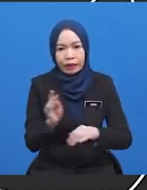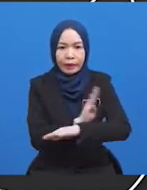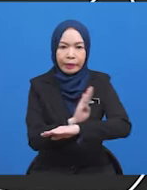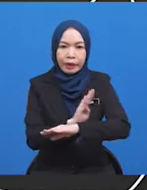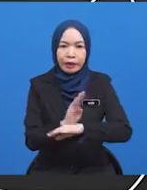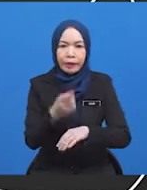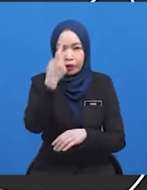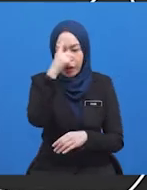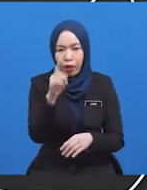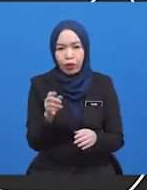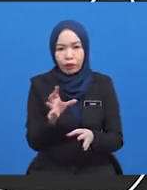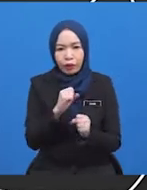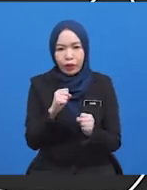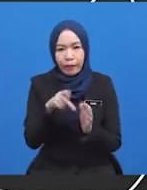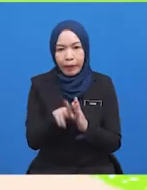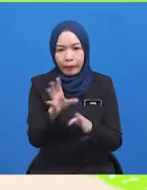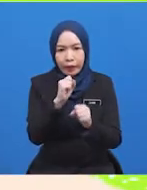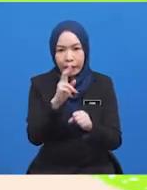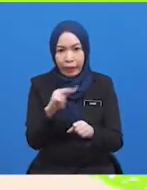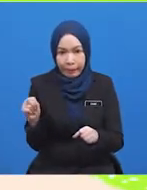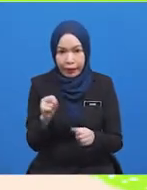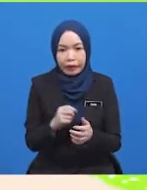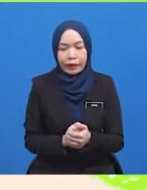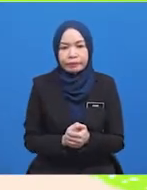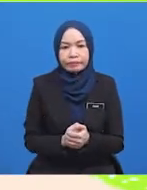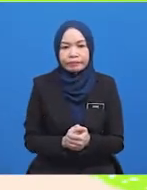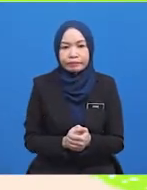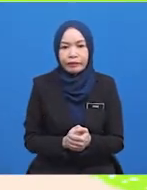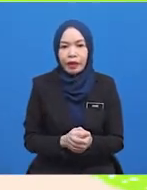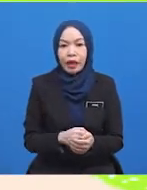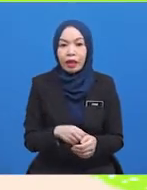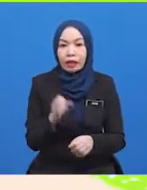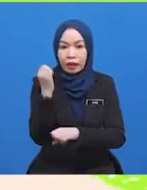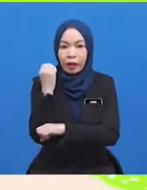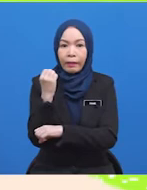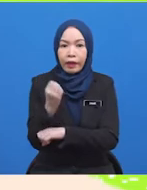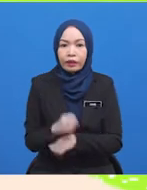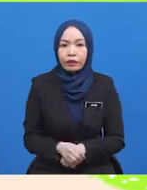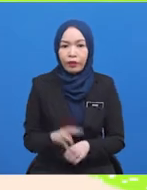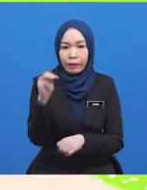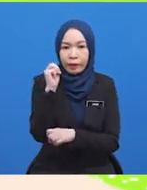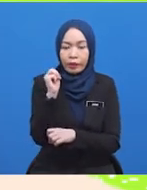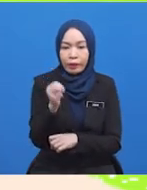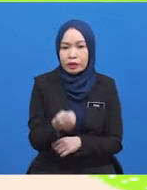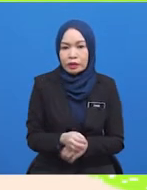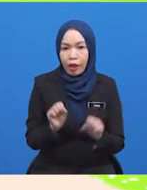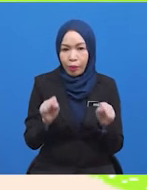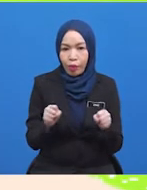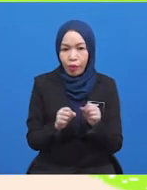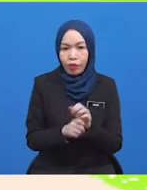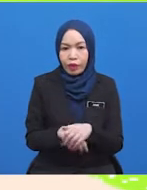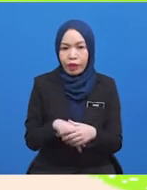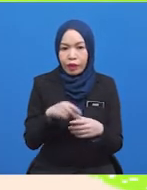pendapatan. Ketiga, batuan metamorfosis akan menghasilkan batu permata